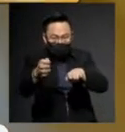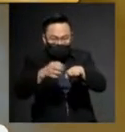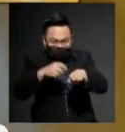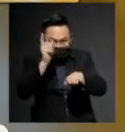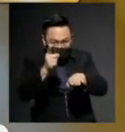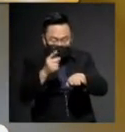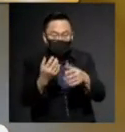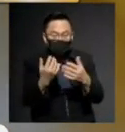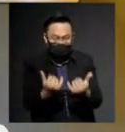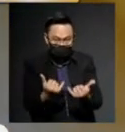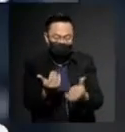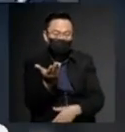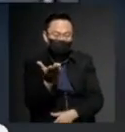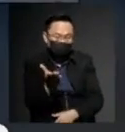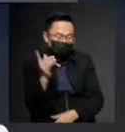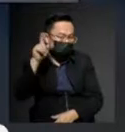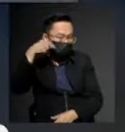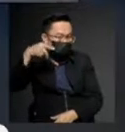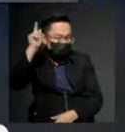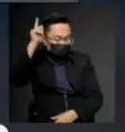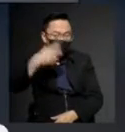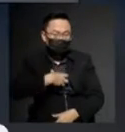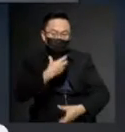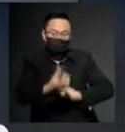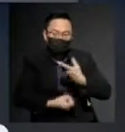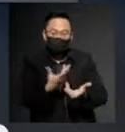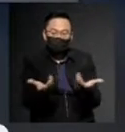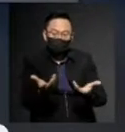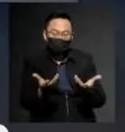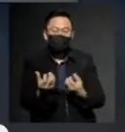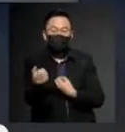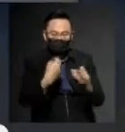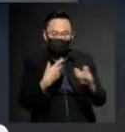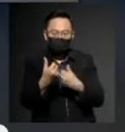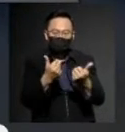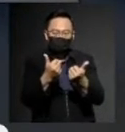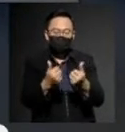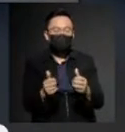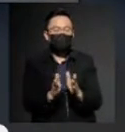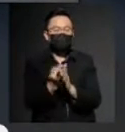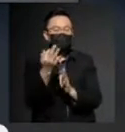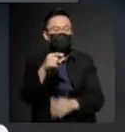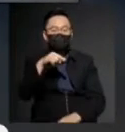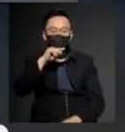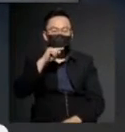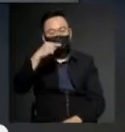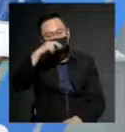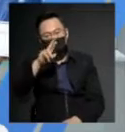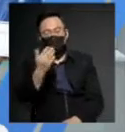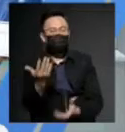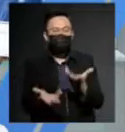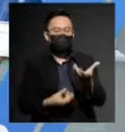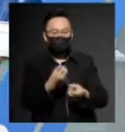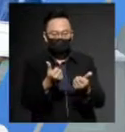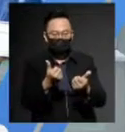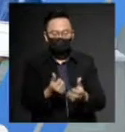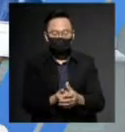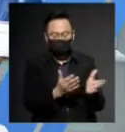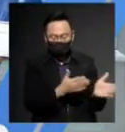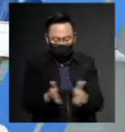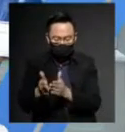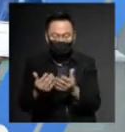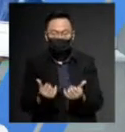ไหมเราเปิดโอกาสเปิดพื้นที่นะคะสำหรับไทยรัฐทีวีให้ได้ออกมาชี้แจงแล้วกันนะคะ ค่ะอ่ะมาที่เรื่องนี้กัน